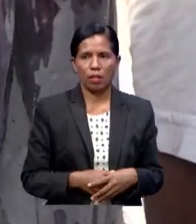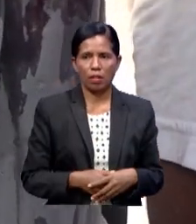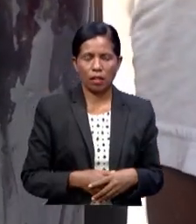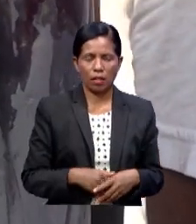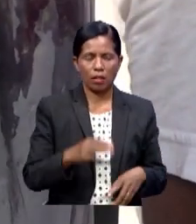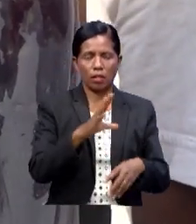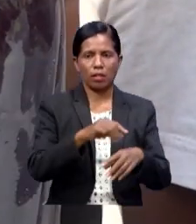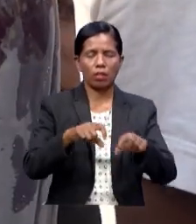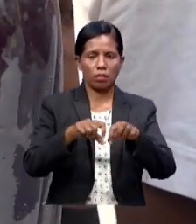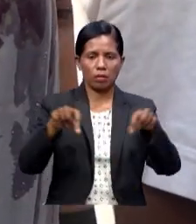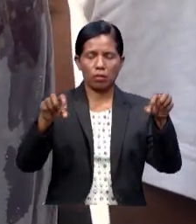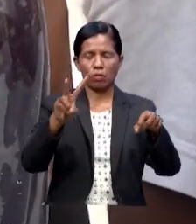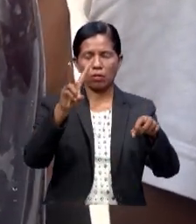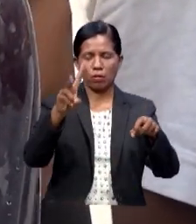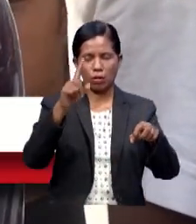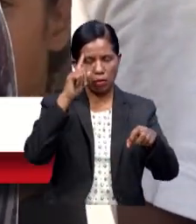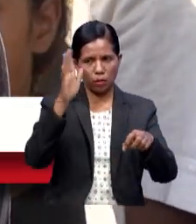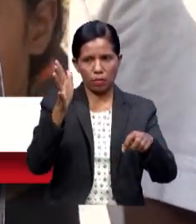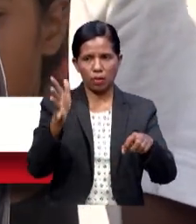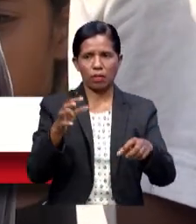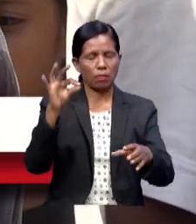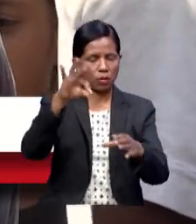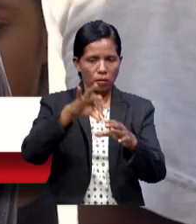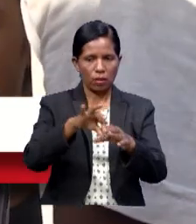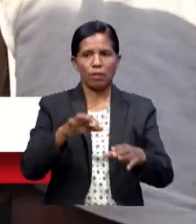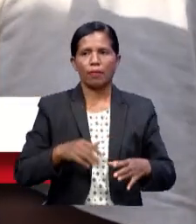forward 75 sen amla fiat tam amos kudu buat ya amla fiat